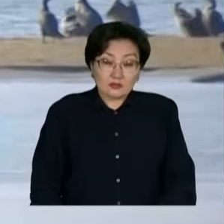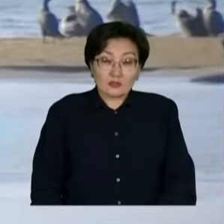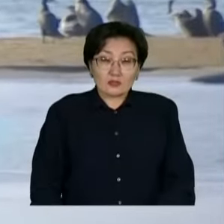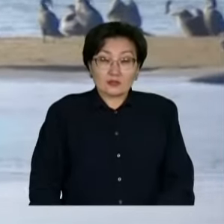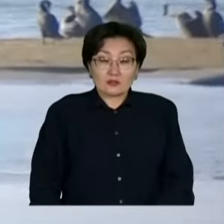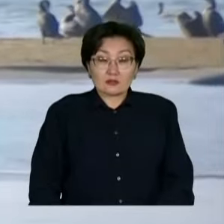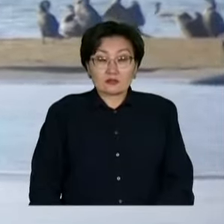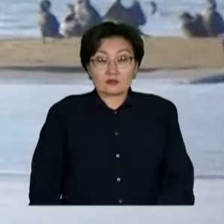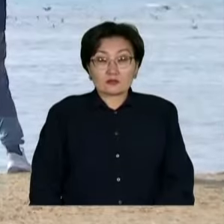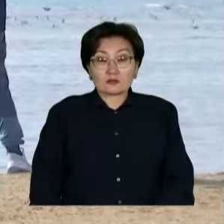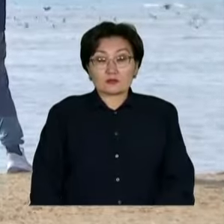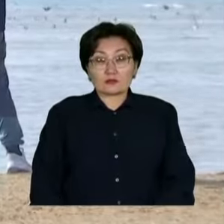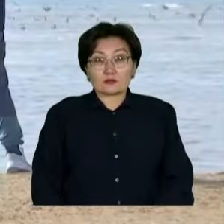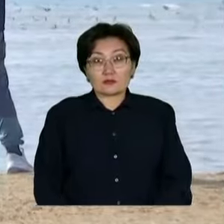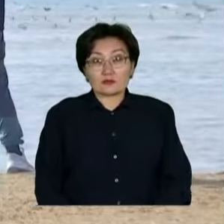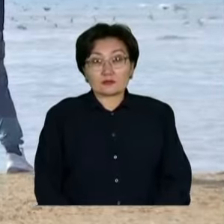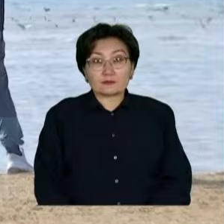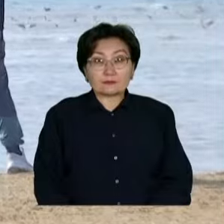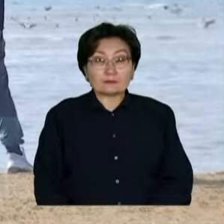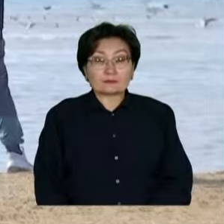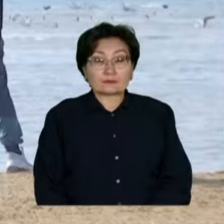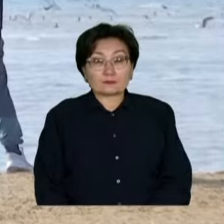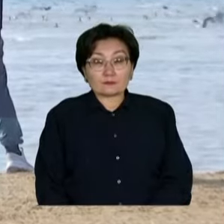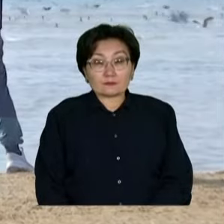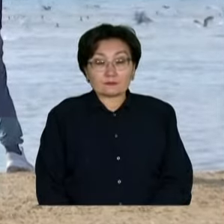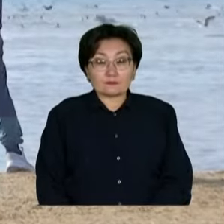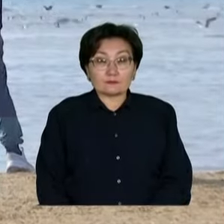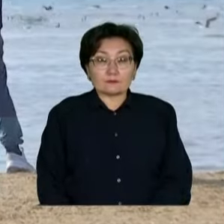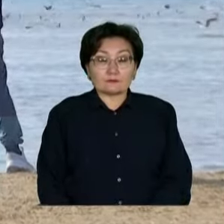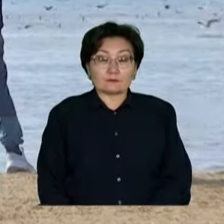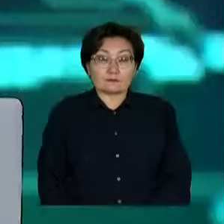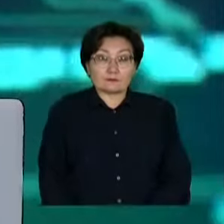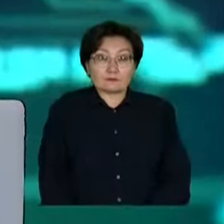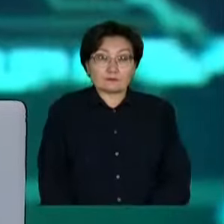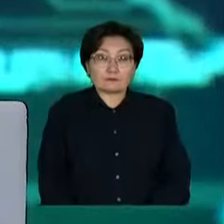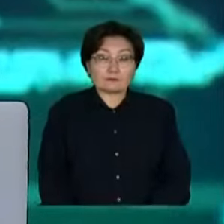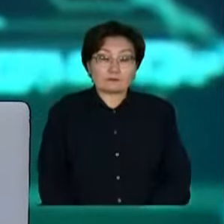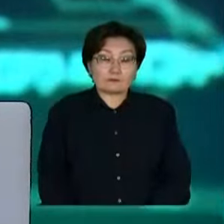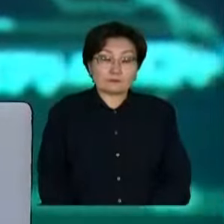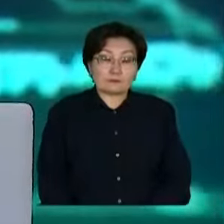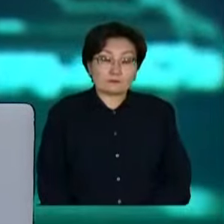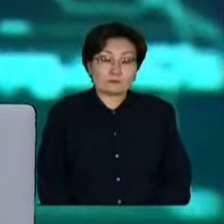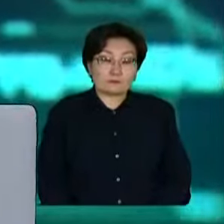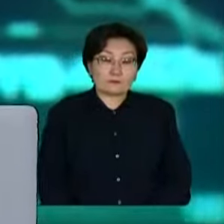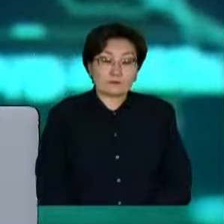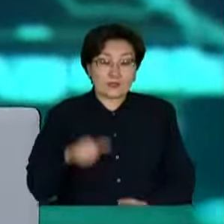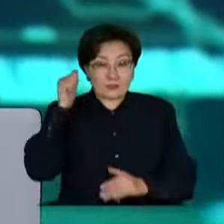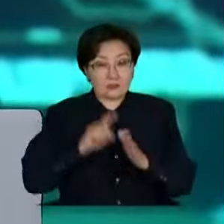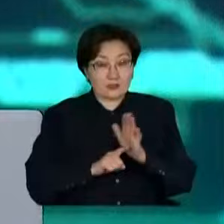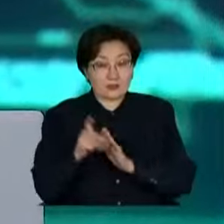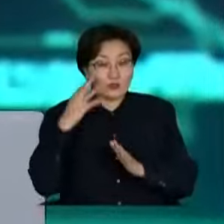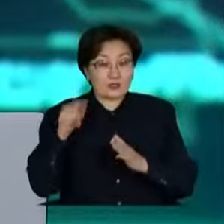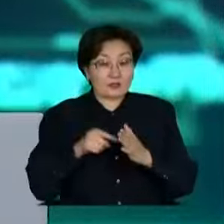Мұқағали Нұрболатұлы, Алматы телеарнасы, Маңғыстау облысы. Жыл басынан бері